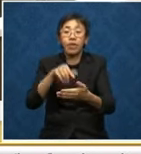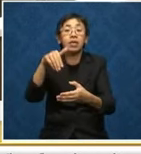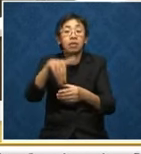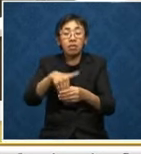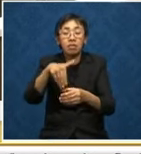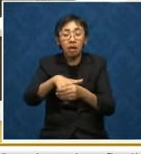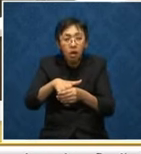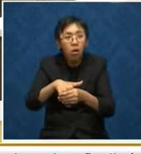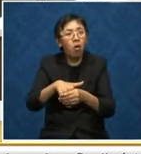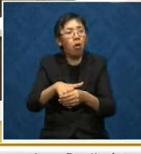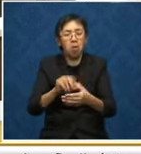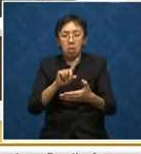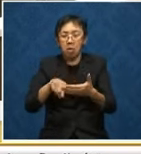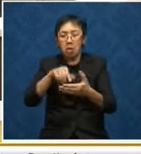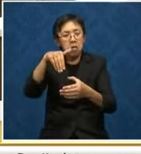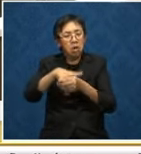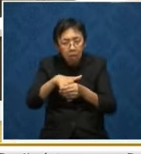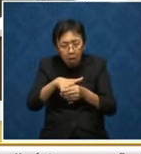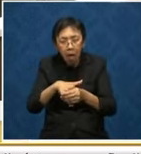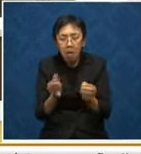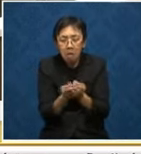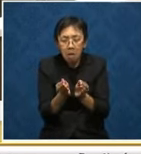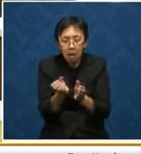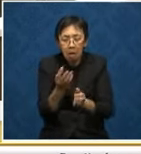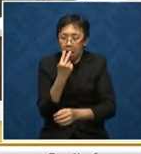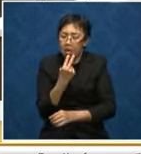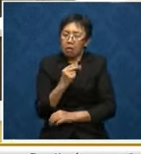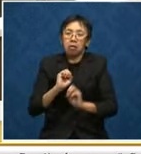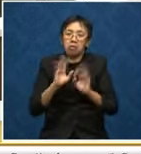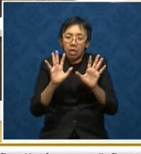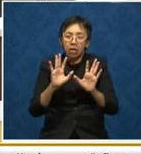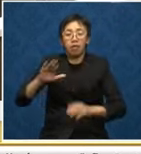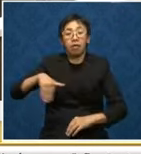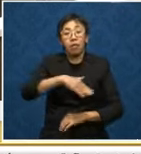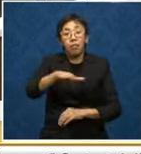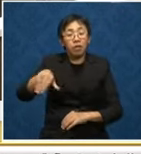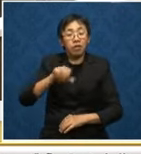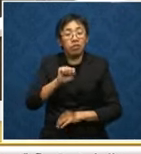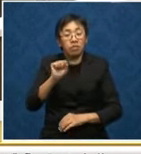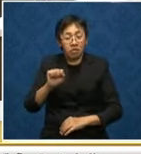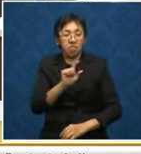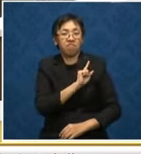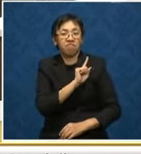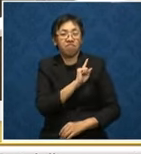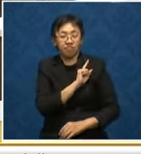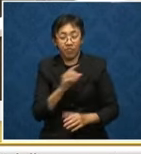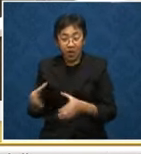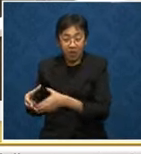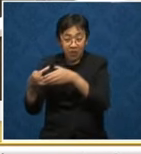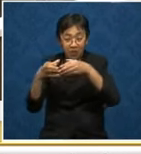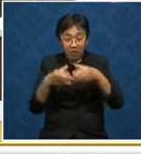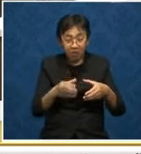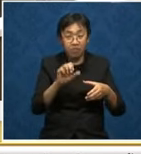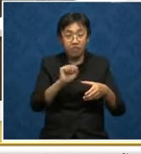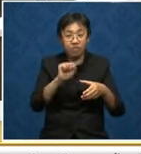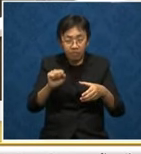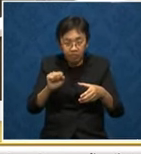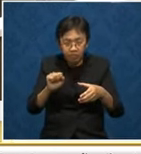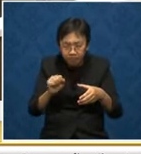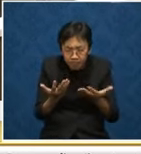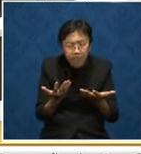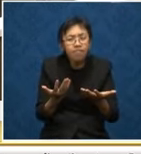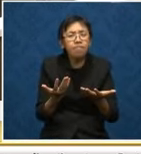รุนแรงตรงไปตรงมาเพราะฉะนั้นเป็นภาระของพวกเราที่เข้ามาสู่สภาแห่งนี้ที่จะนำเอาภ